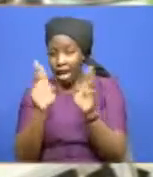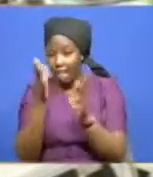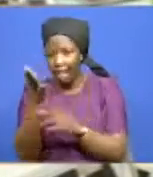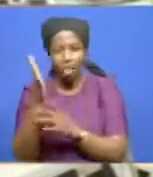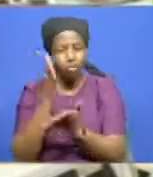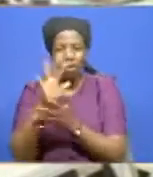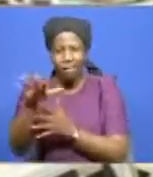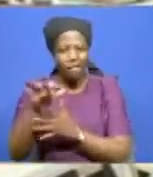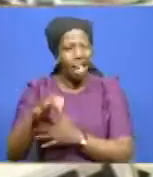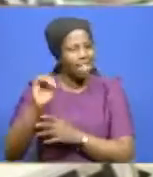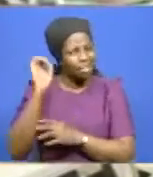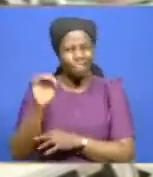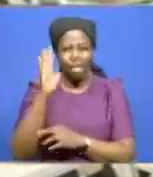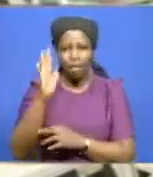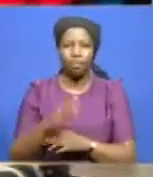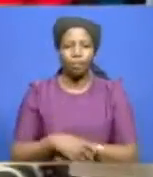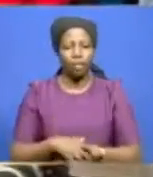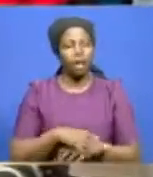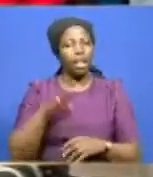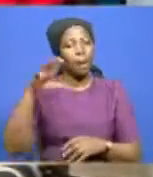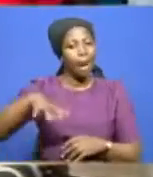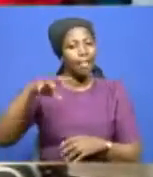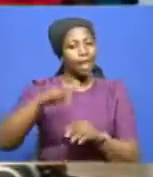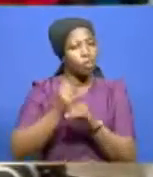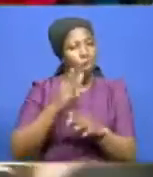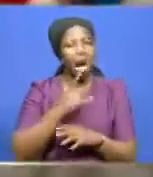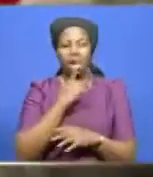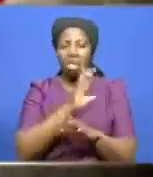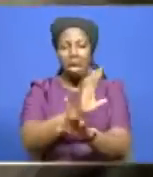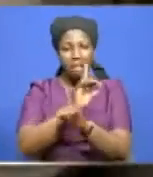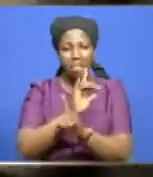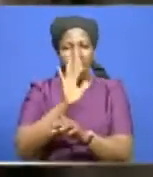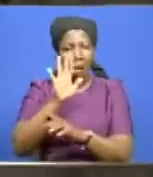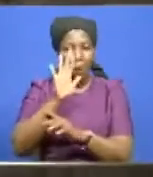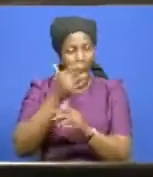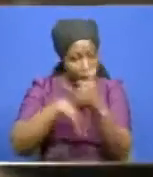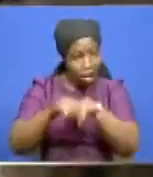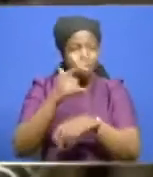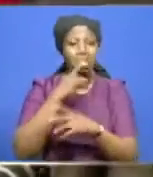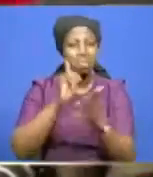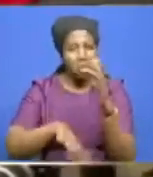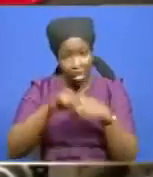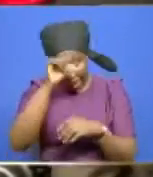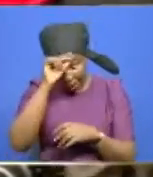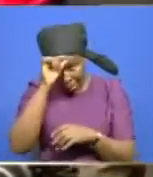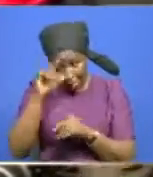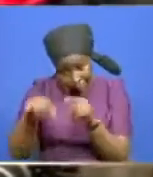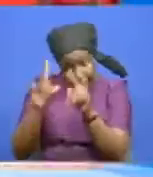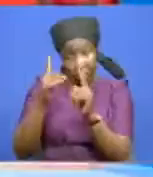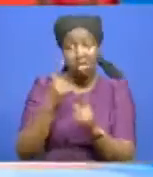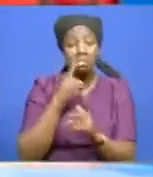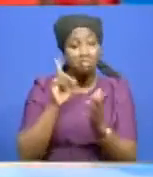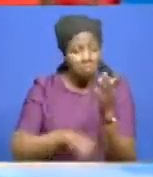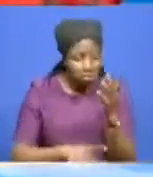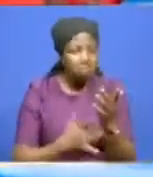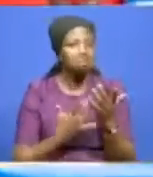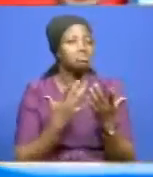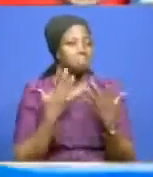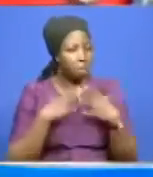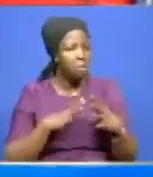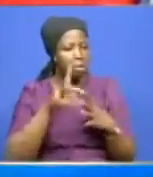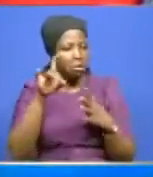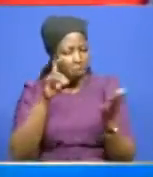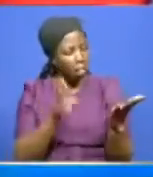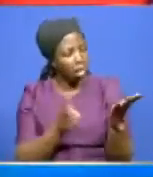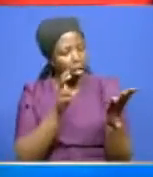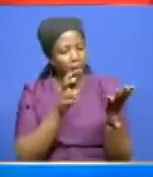matatu walitetea hatua hiyo yao, wakisema imetokana na agizo la serikali kwamba magari ya uchukuzi wa umma yabebe nusu ya idadi ya abiria